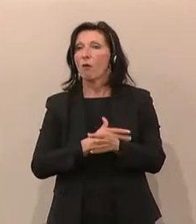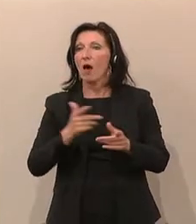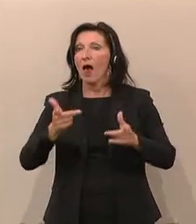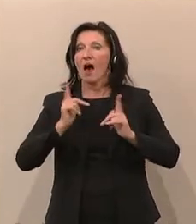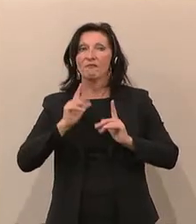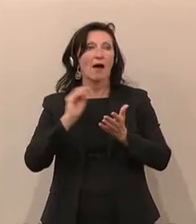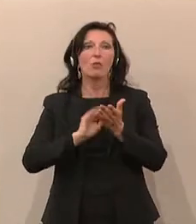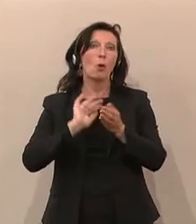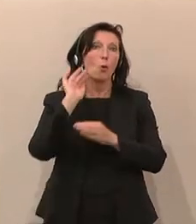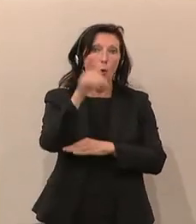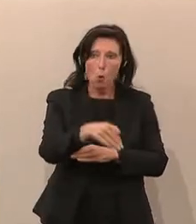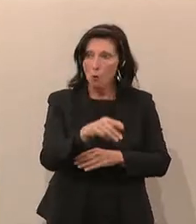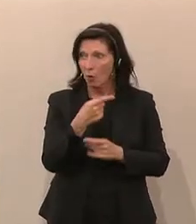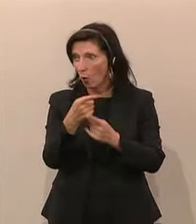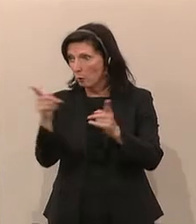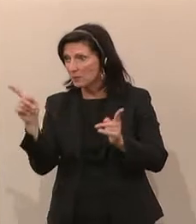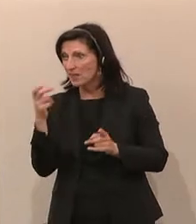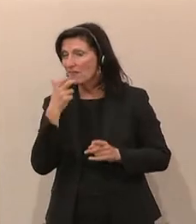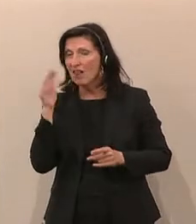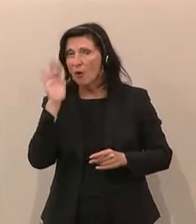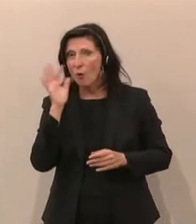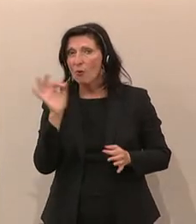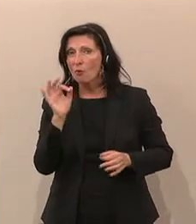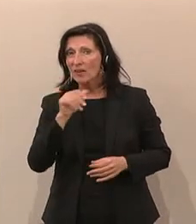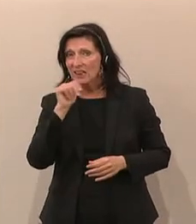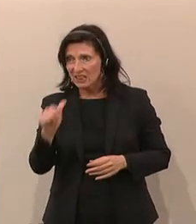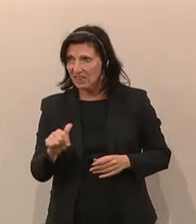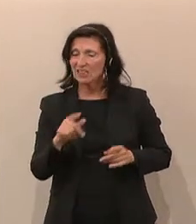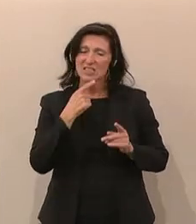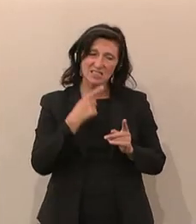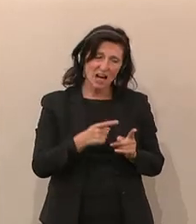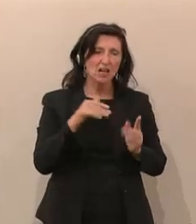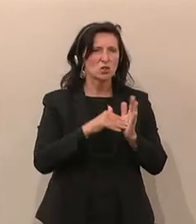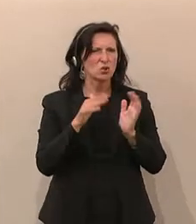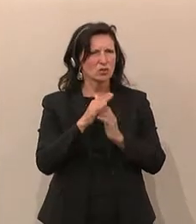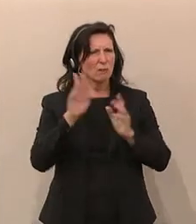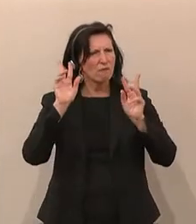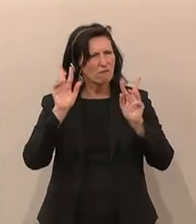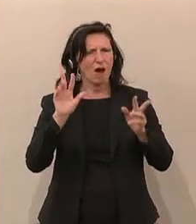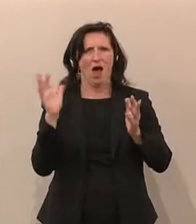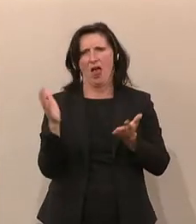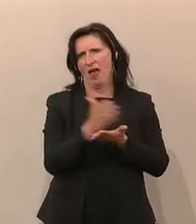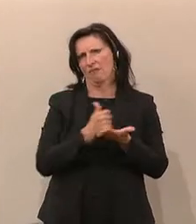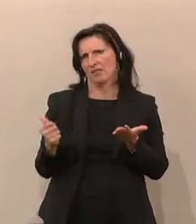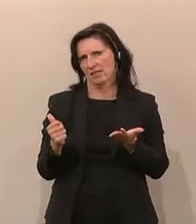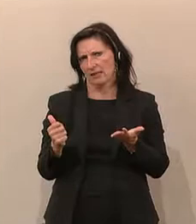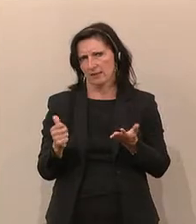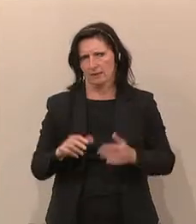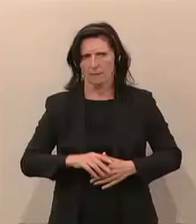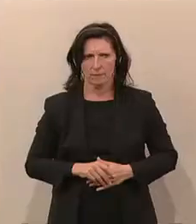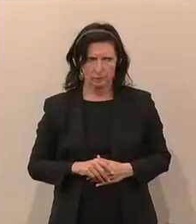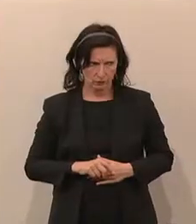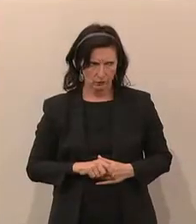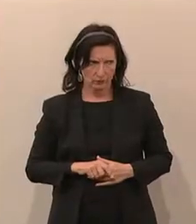Sie es wahrhaben wollen oder nicht, wir sprechen hier von einem hocheffizienten System. Und auch die Erträge